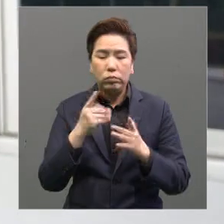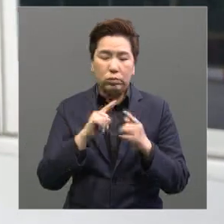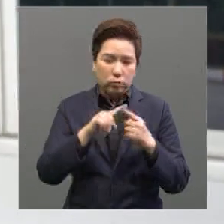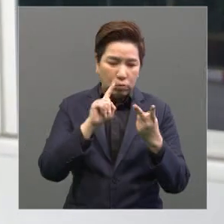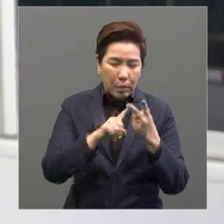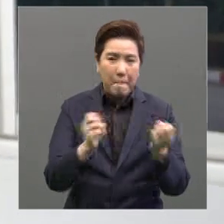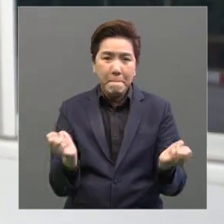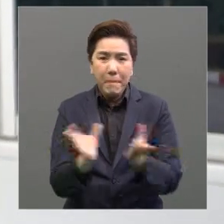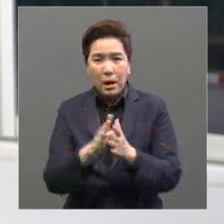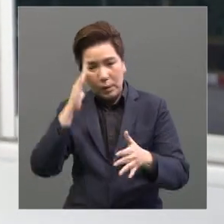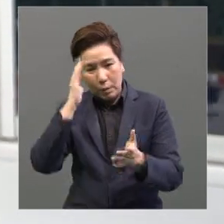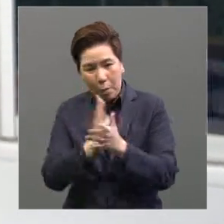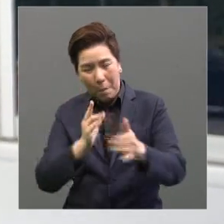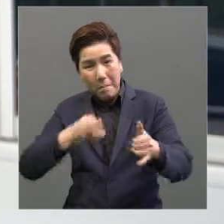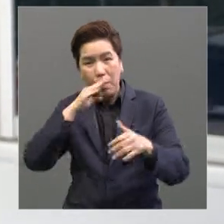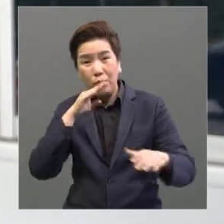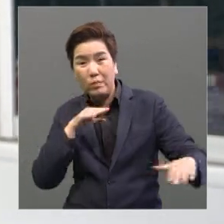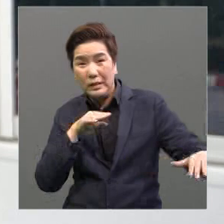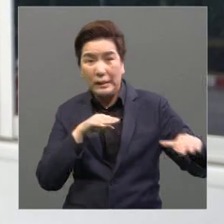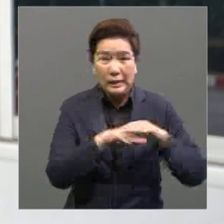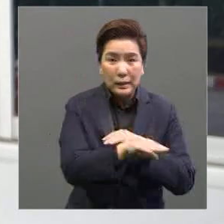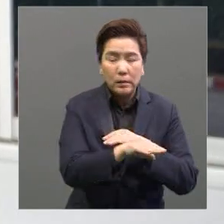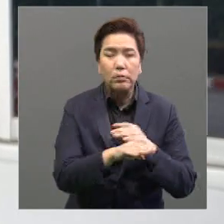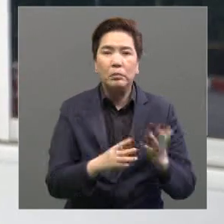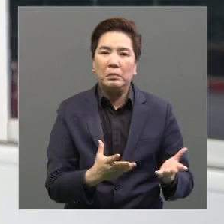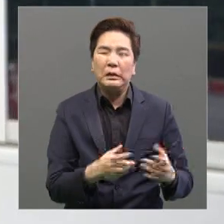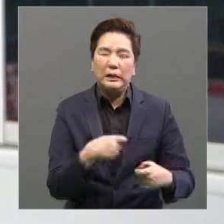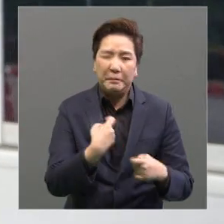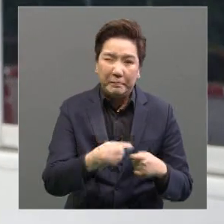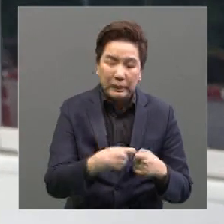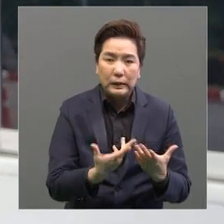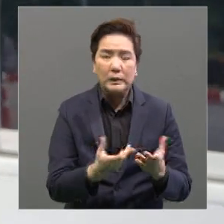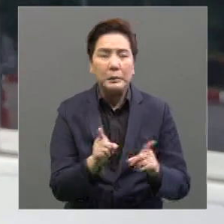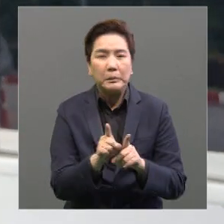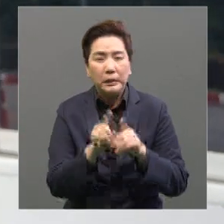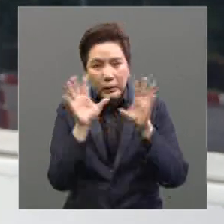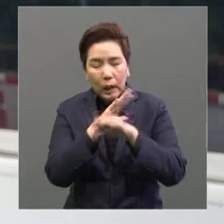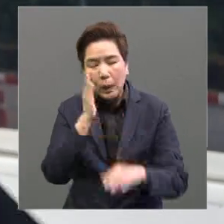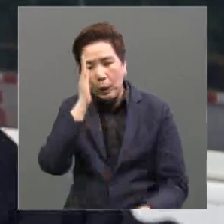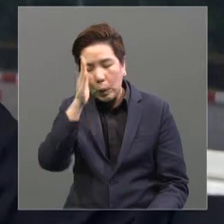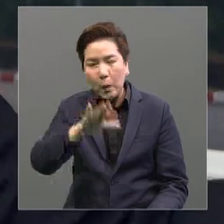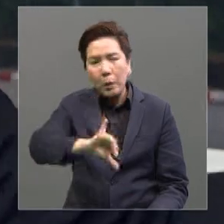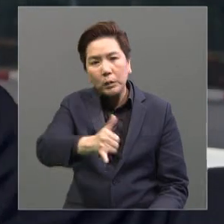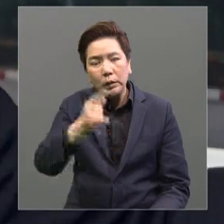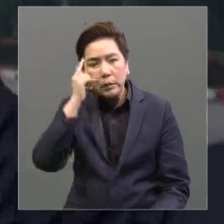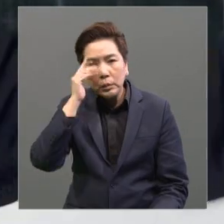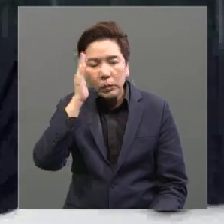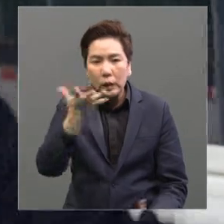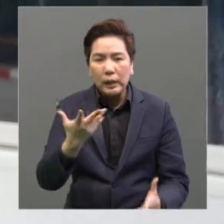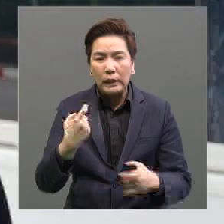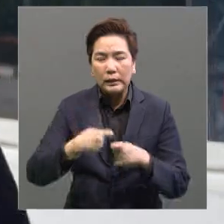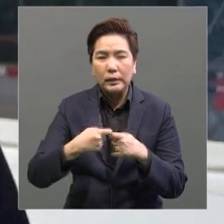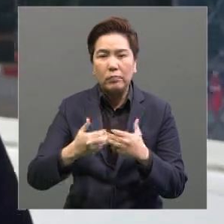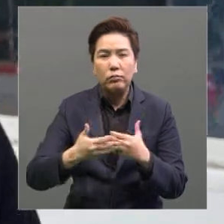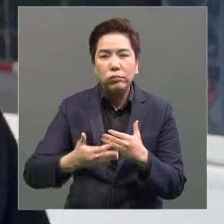การปะทะนะครับแล้วก็ยิ่งหนีมันก็คือมันเราก็ยิ่งลำบากมันก็ยิ่งเหมือนว่าทำให้อนาคตมันยิ่งลับหาย